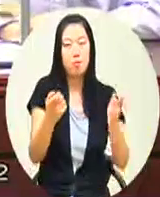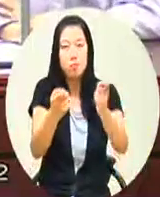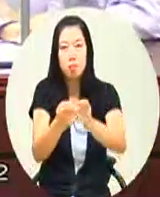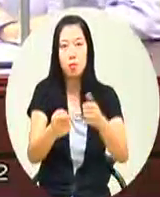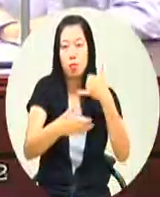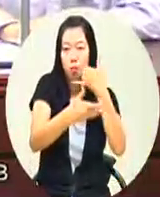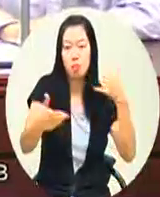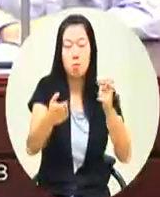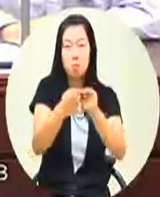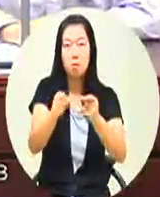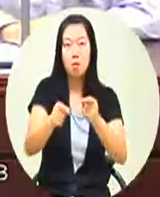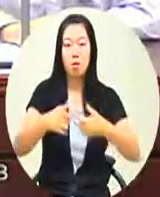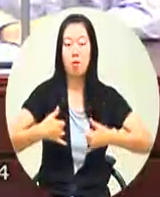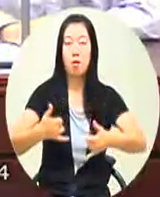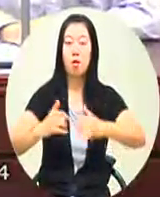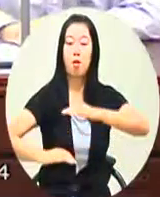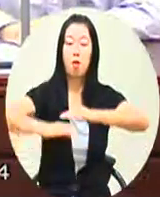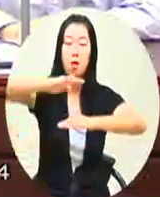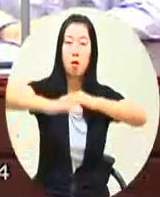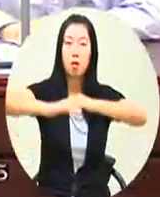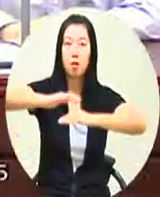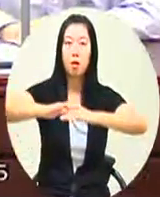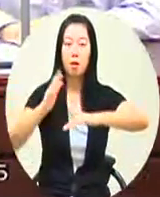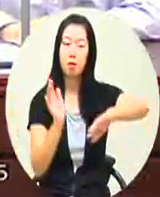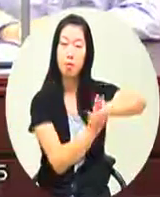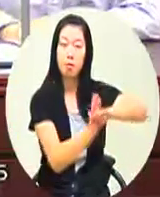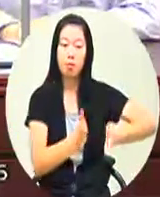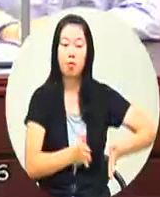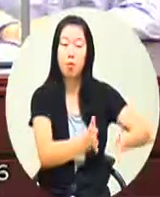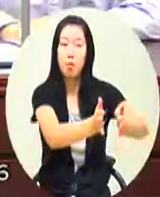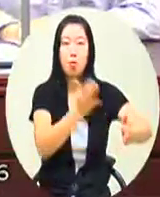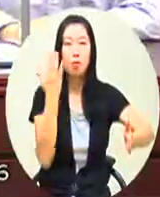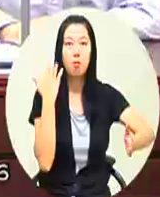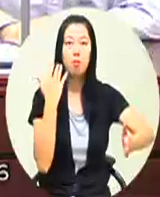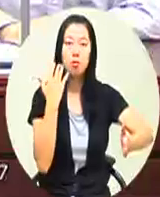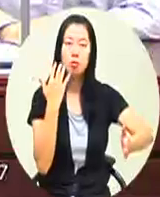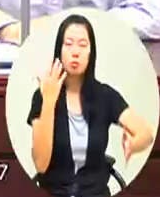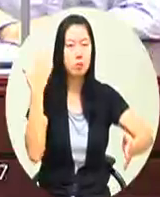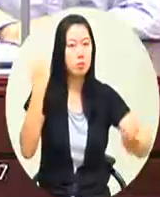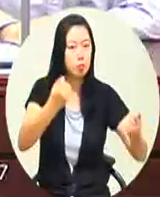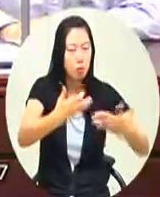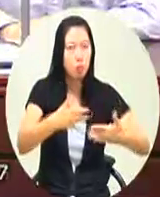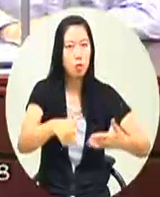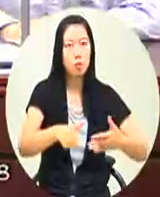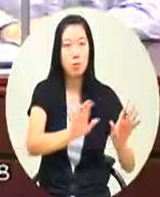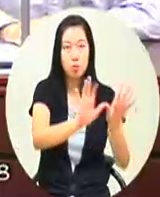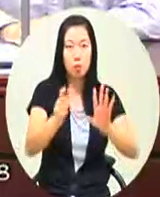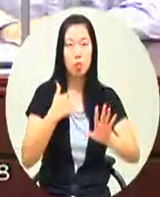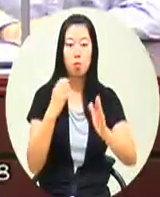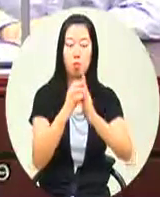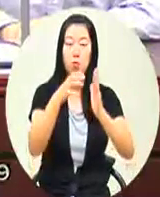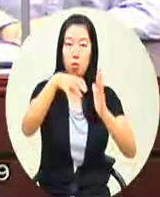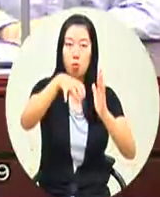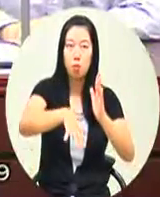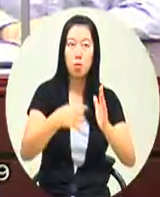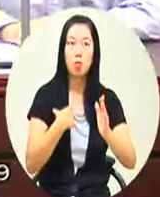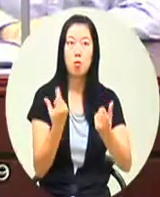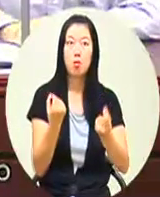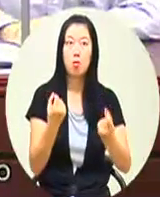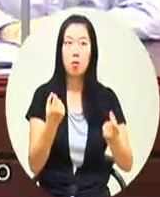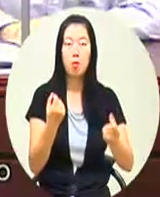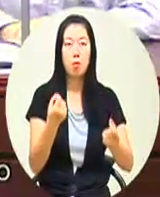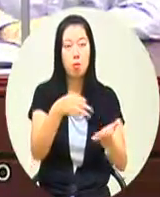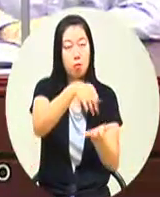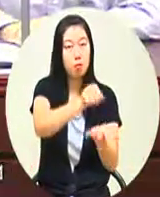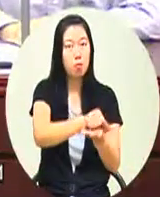道路的高度或者是一些侧沟的过去的一些问题，所以它这个状况我们局里面列管的总共有16